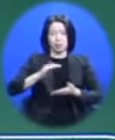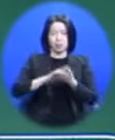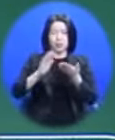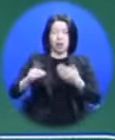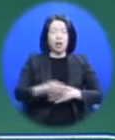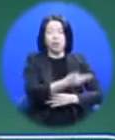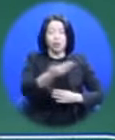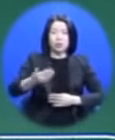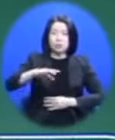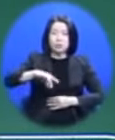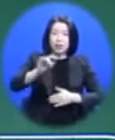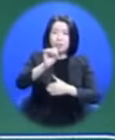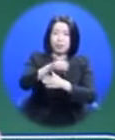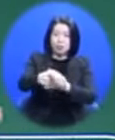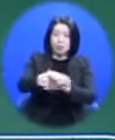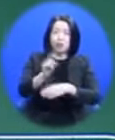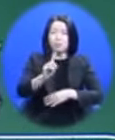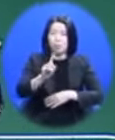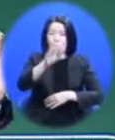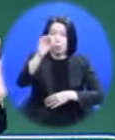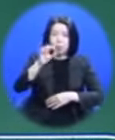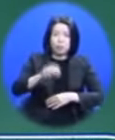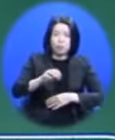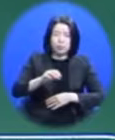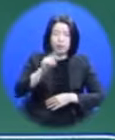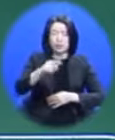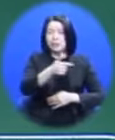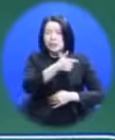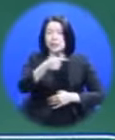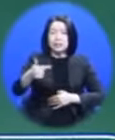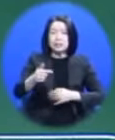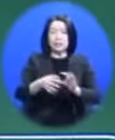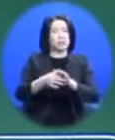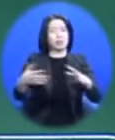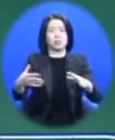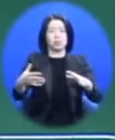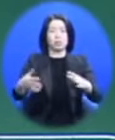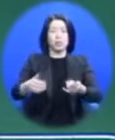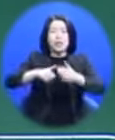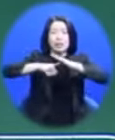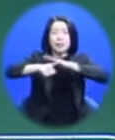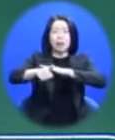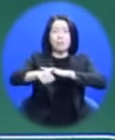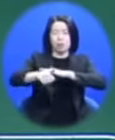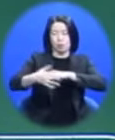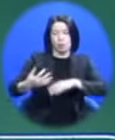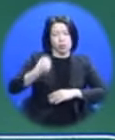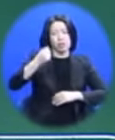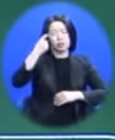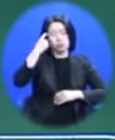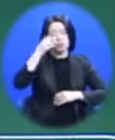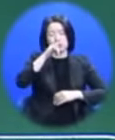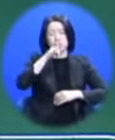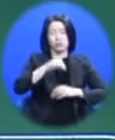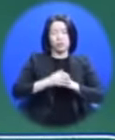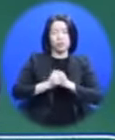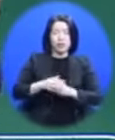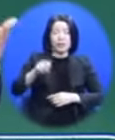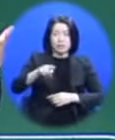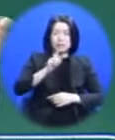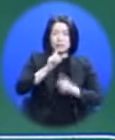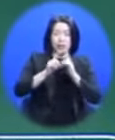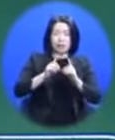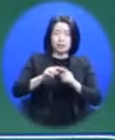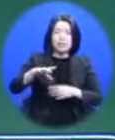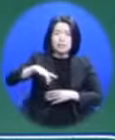여러분 첫 열매라고 하는 것은 그 크기와 상관없이 대표성을 가지고 있습니다. 그 말은 첫 열매를 하나님